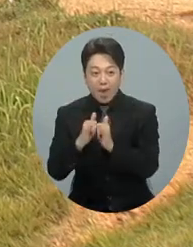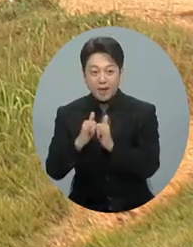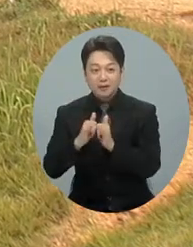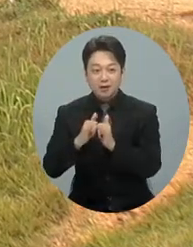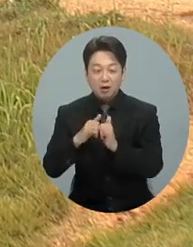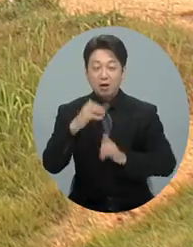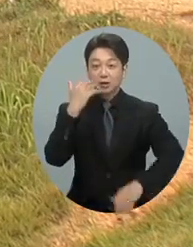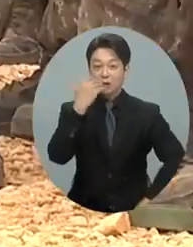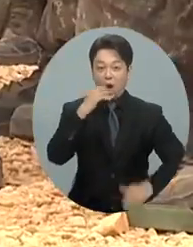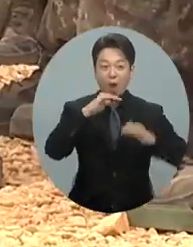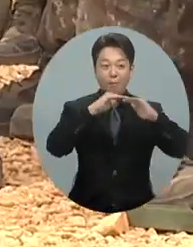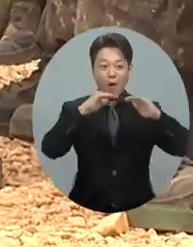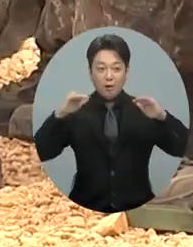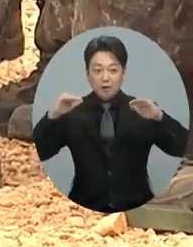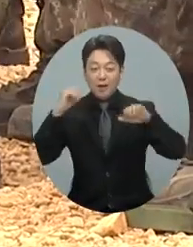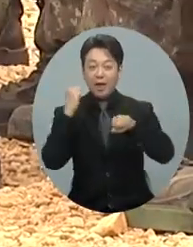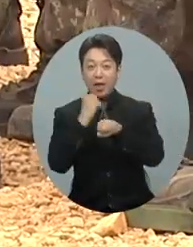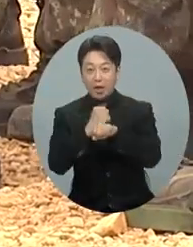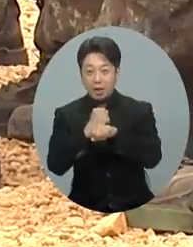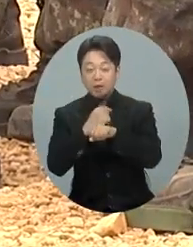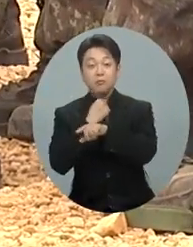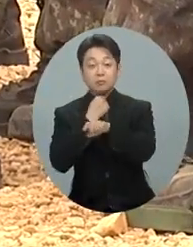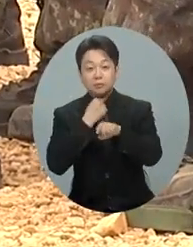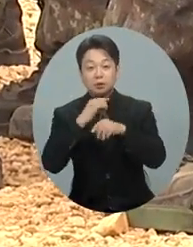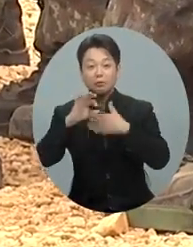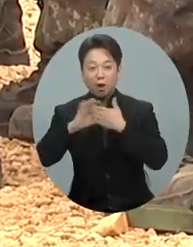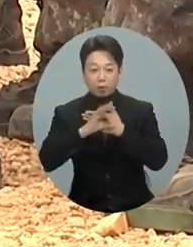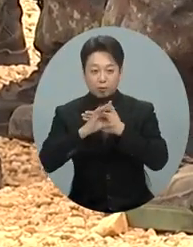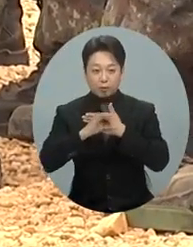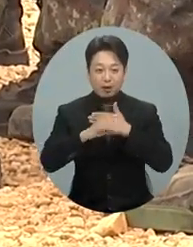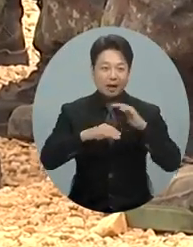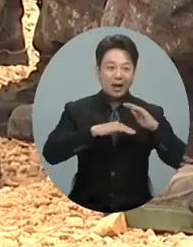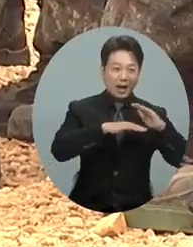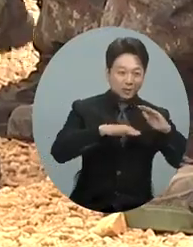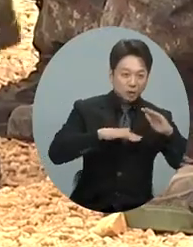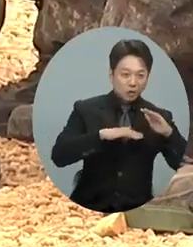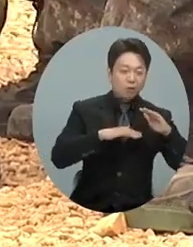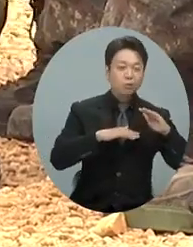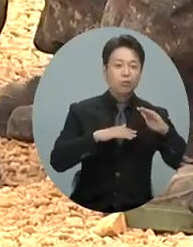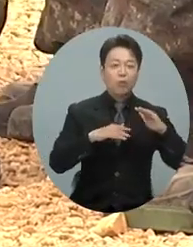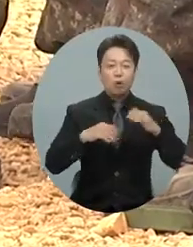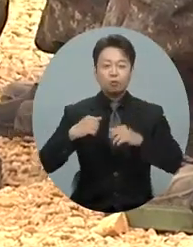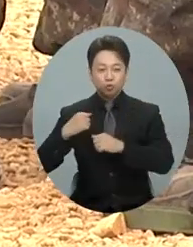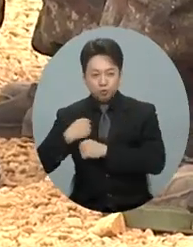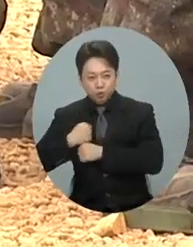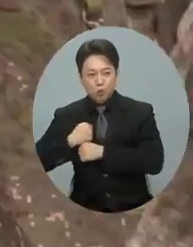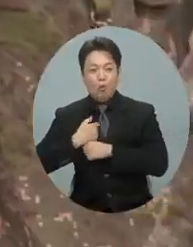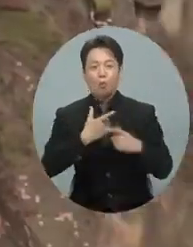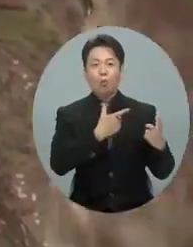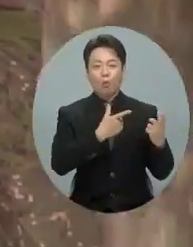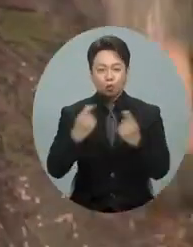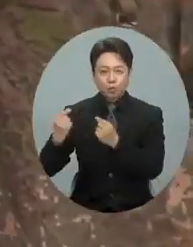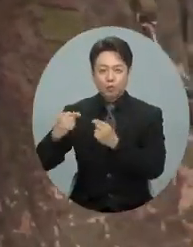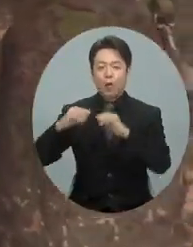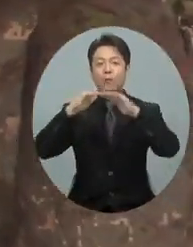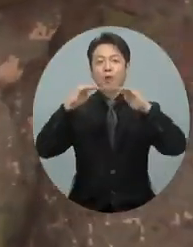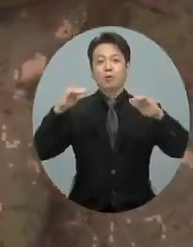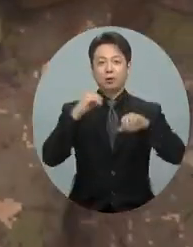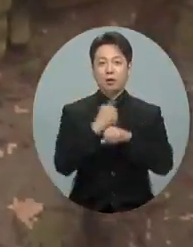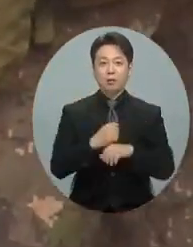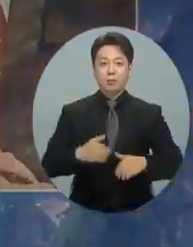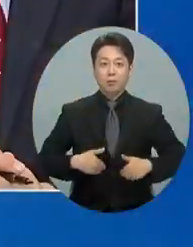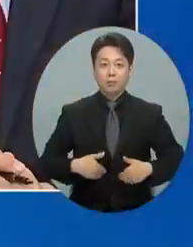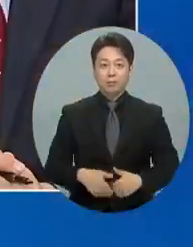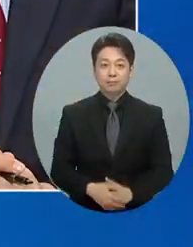정치 집단이라면 가사에서의 성평등도 병력에서의 성평등도 역시 논제로 꺼낼 수 있어야 한다라는 거고요.